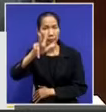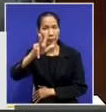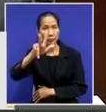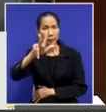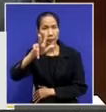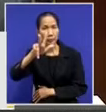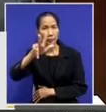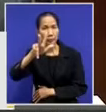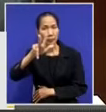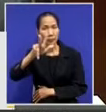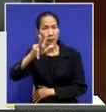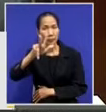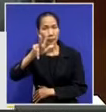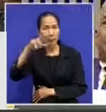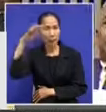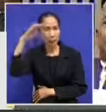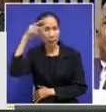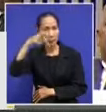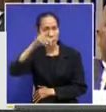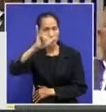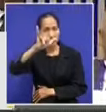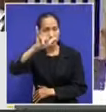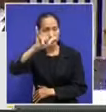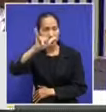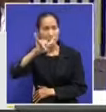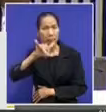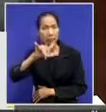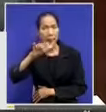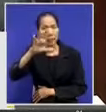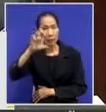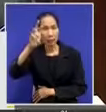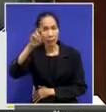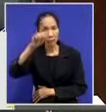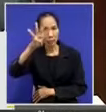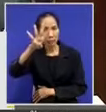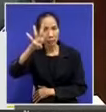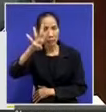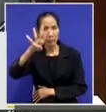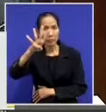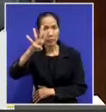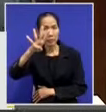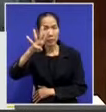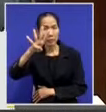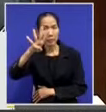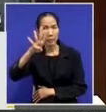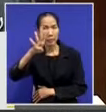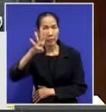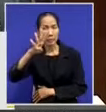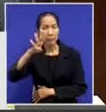ธิ ์พลเอกประยุทธ์จันโอชาครับ 564นายสมจาตุศรีพิ